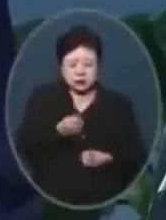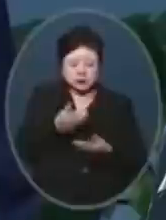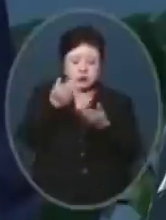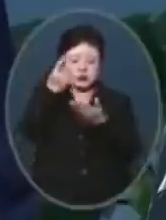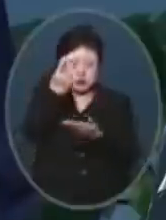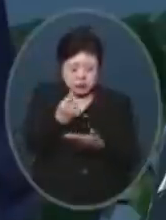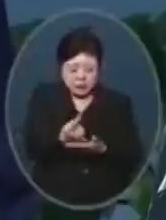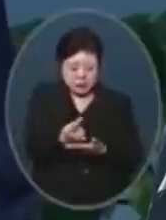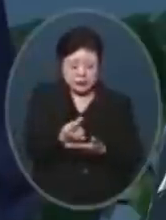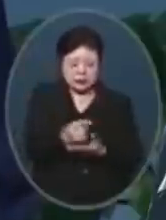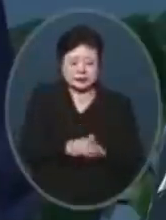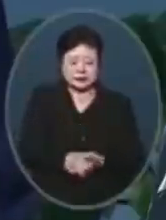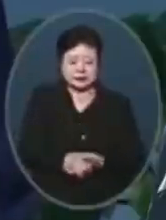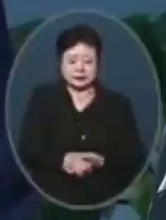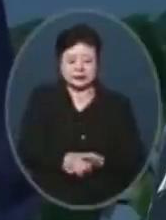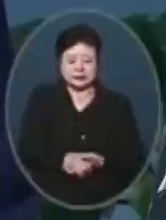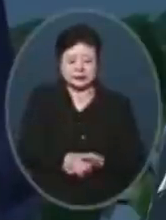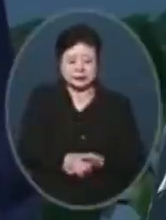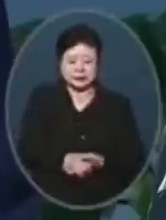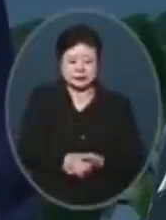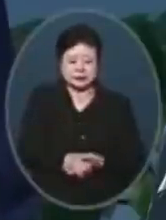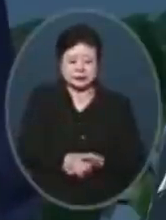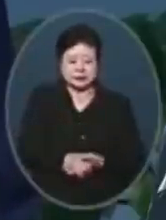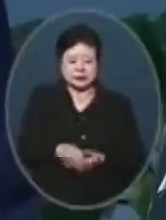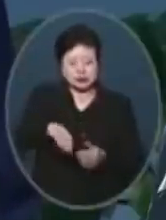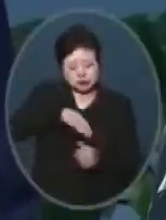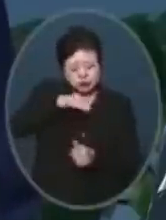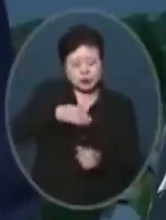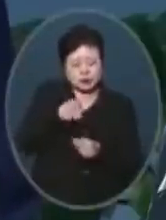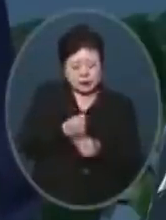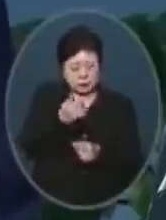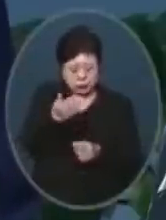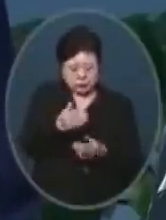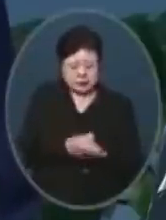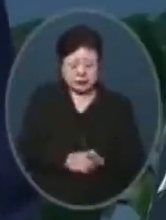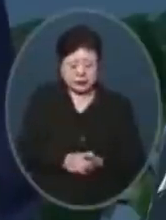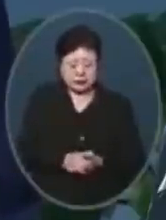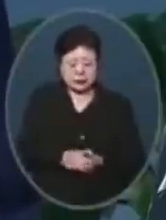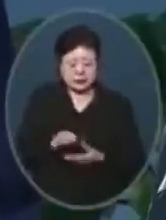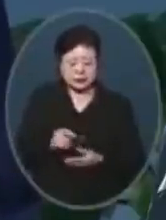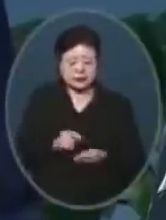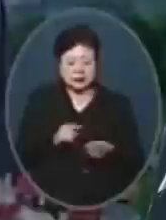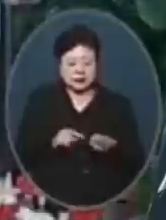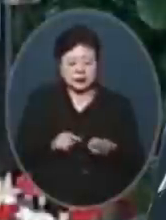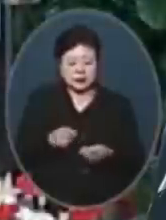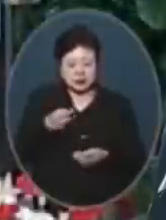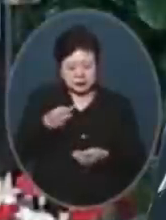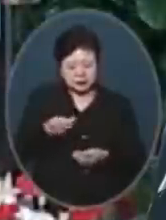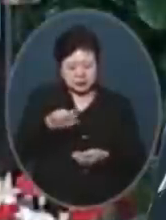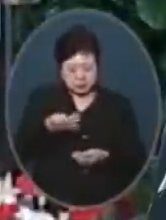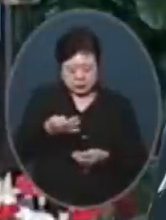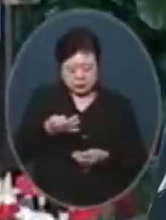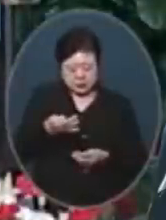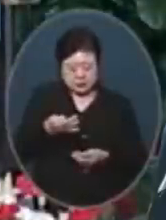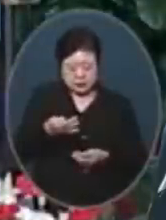축복이 임하도록 우리 주위를 그렇게 만들어 놓았습니다. 갈라디아서 3장 13절로 14절에 보면 그리스도께서